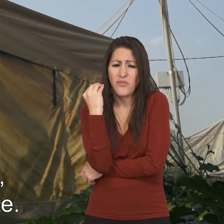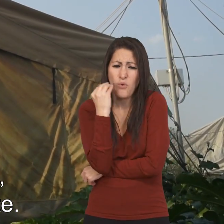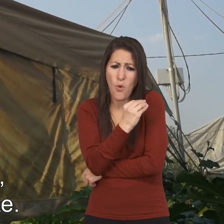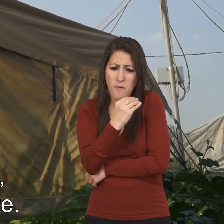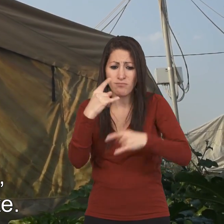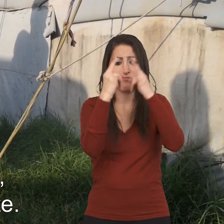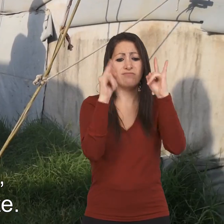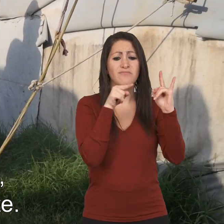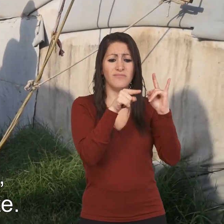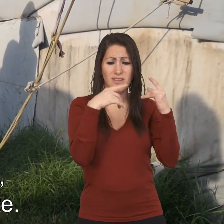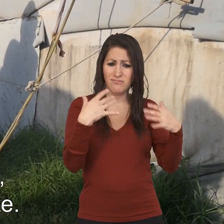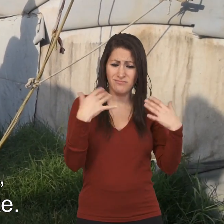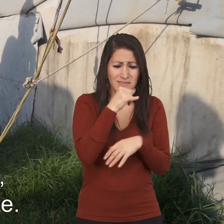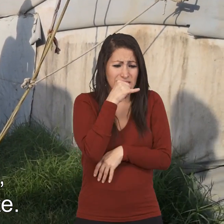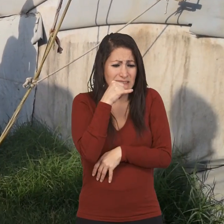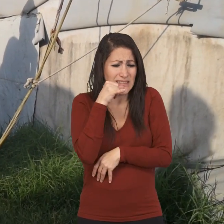s'abîment très vite.